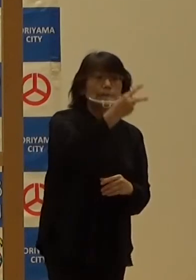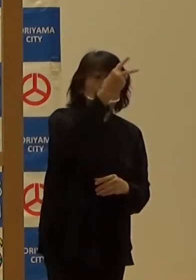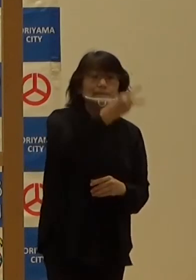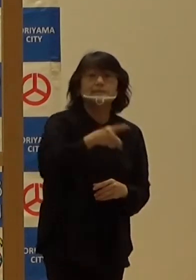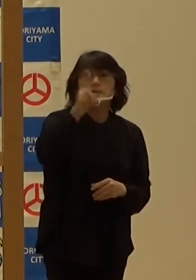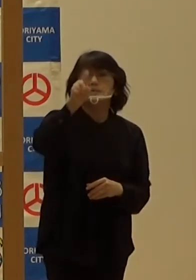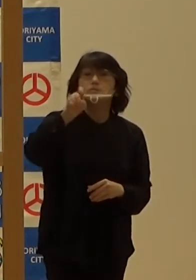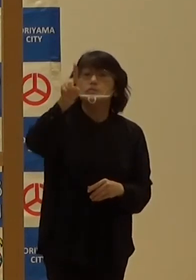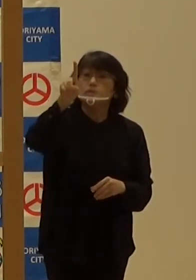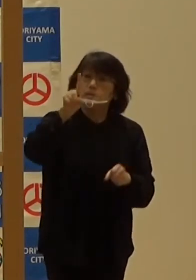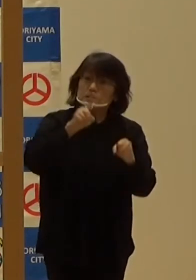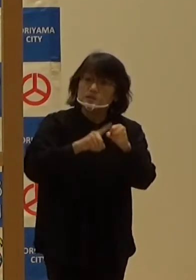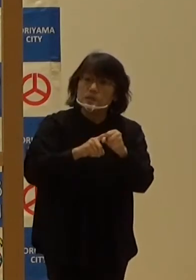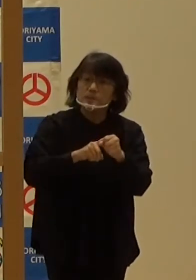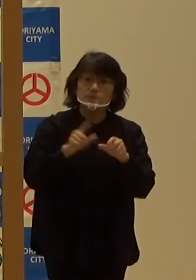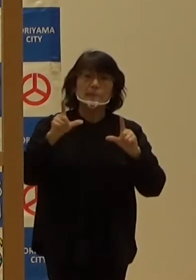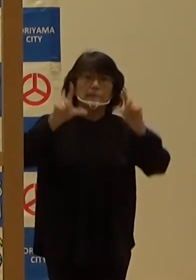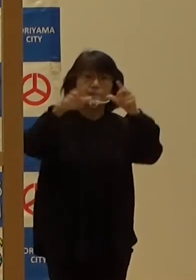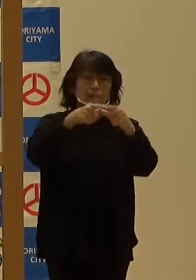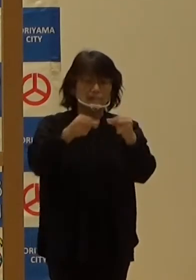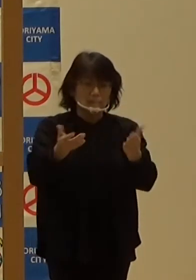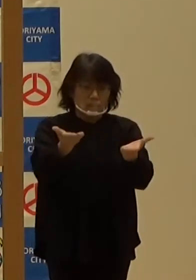東日本大震災の折に、